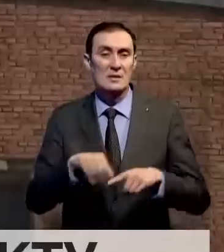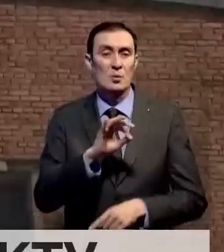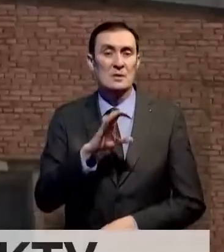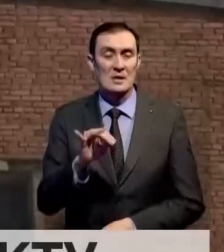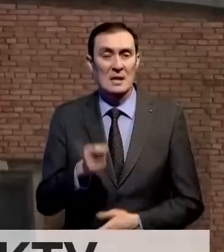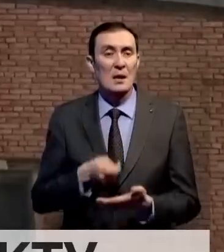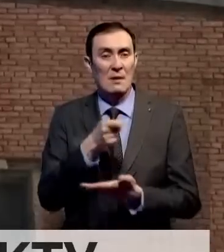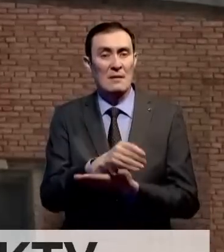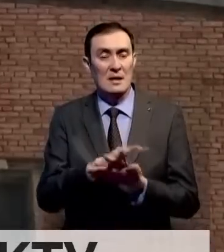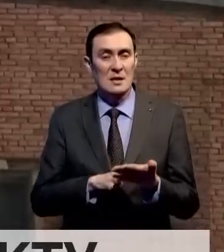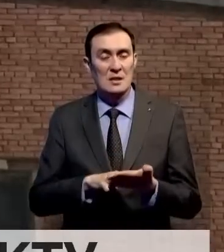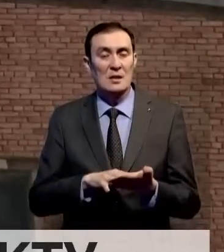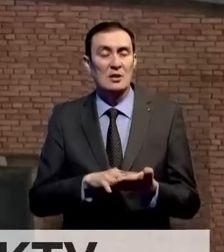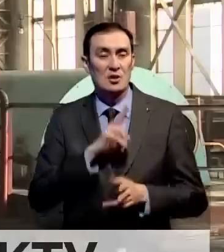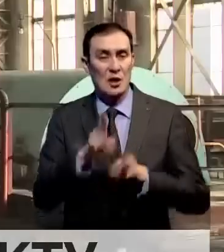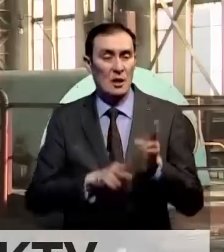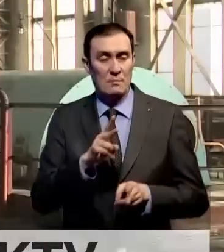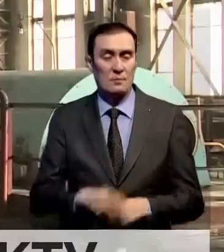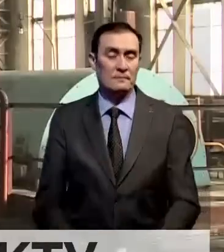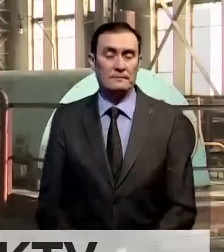и направлять замечания поставщикам услуг.